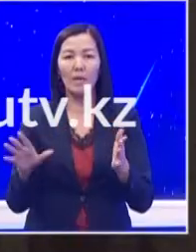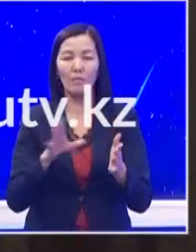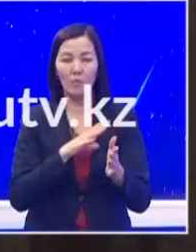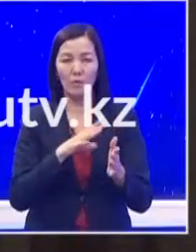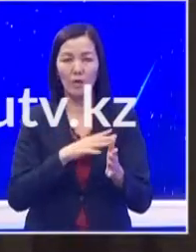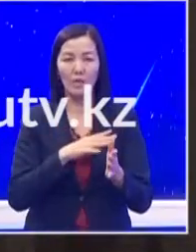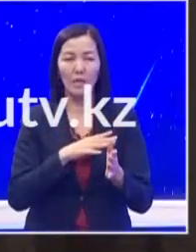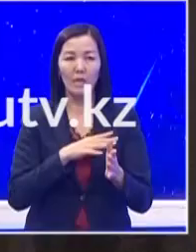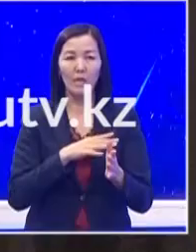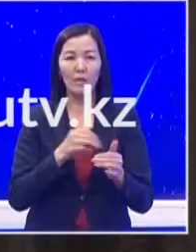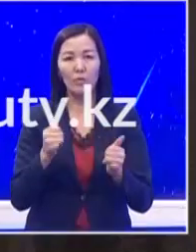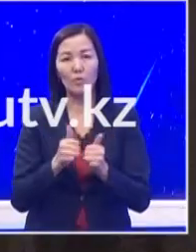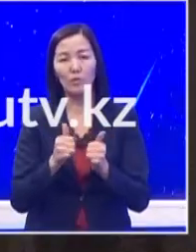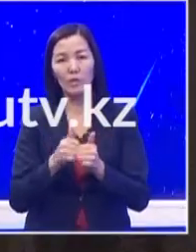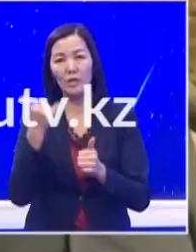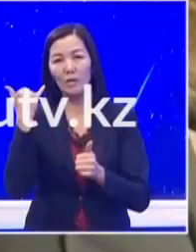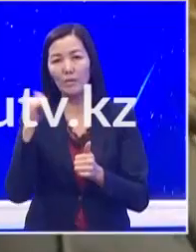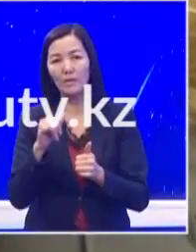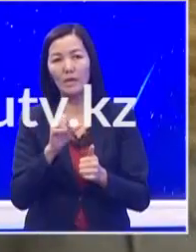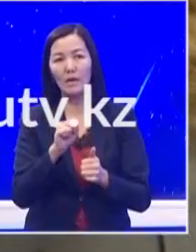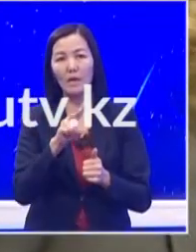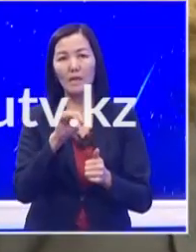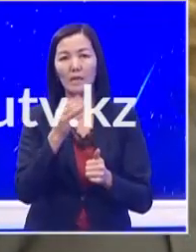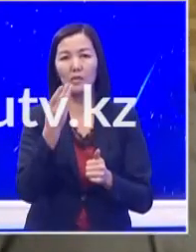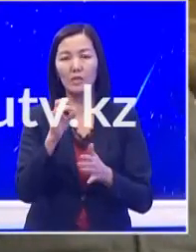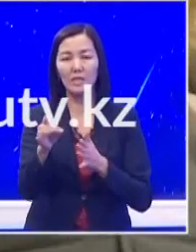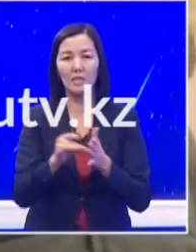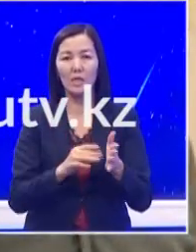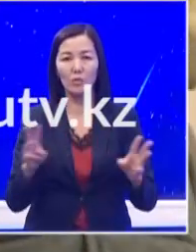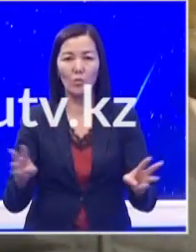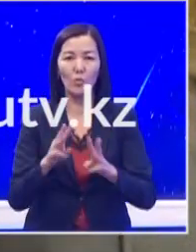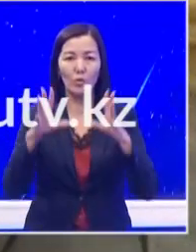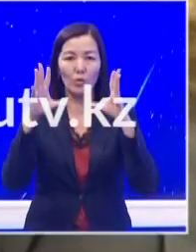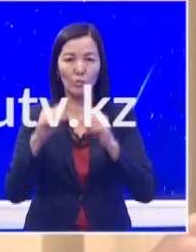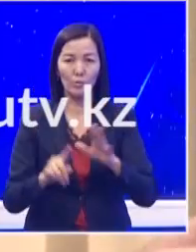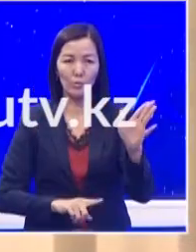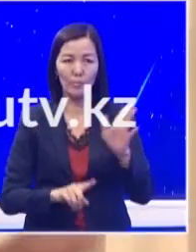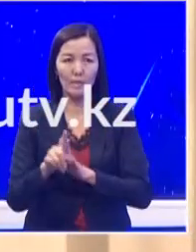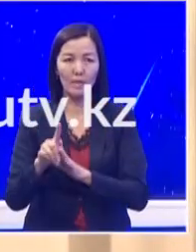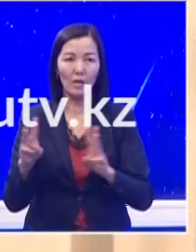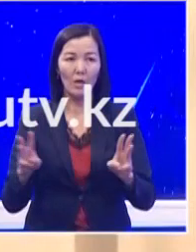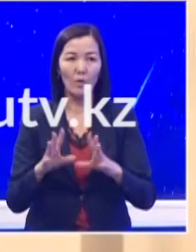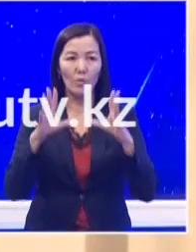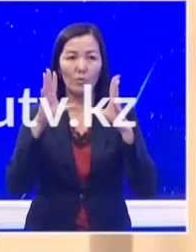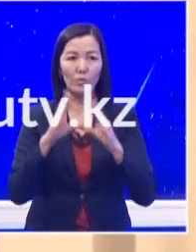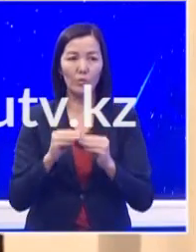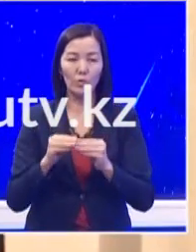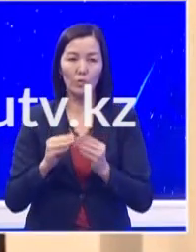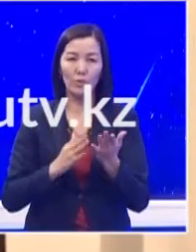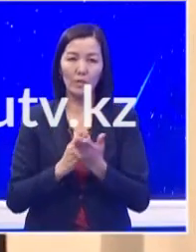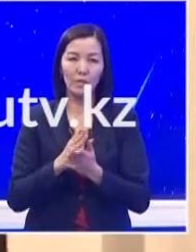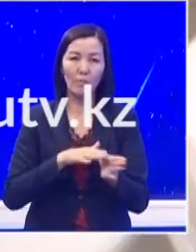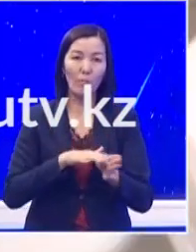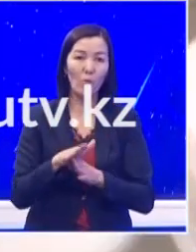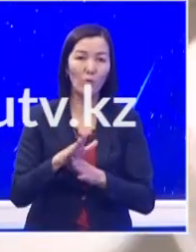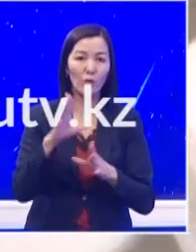туралы көршілеріне хабарлаған. Әлішер Еріков ойланбастан бірден қызыл жалынды өшіруге кірісті. Өрт сөндіру қызметі келгенше толық